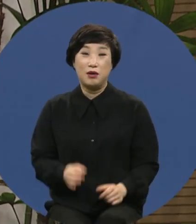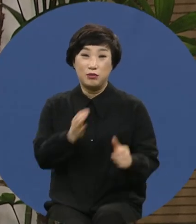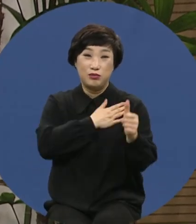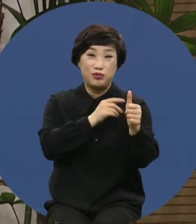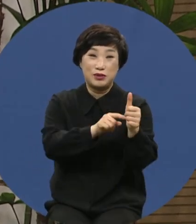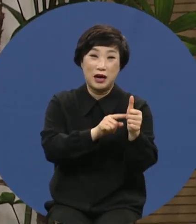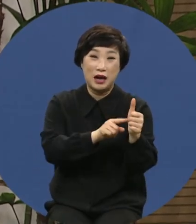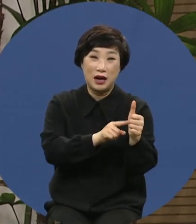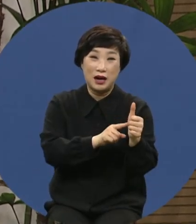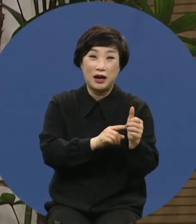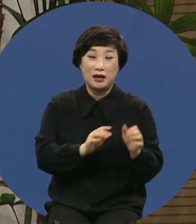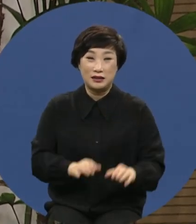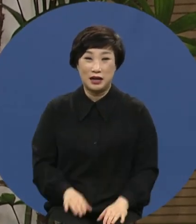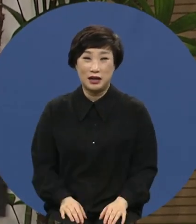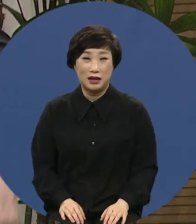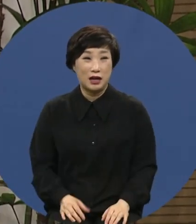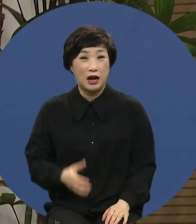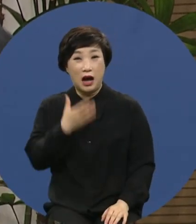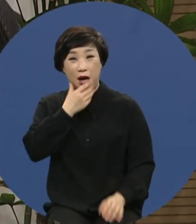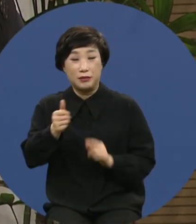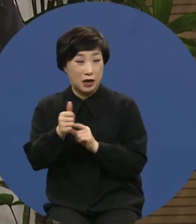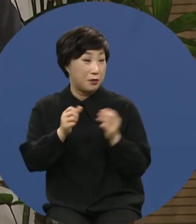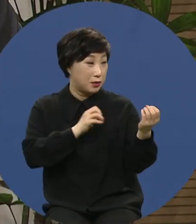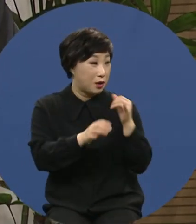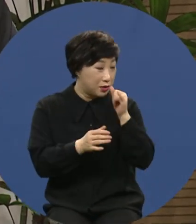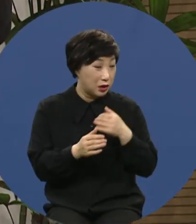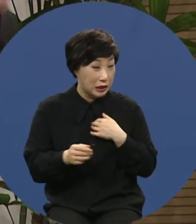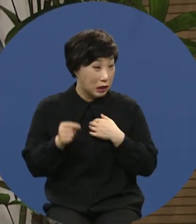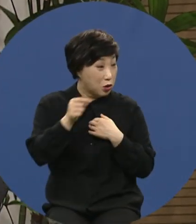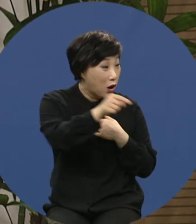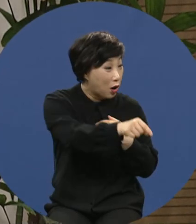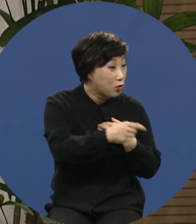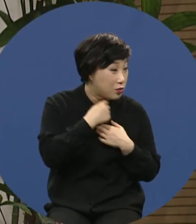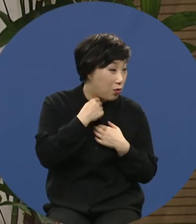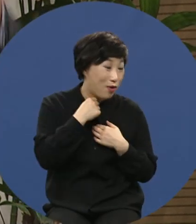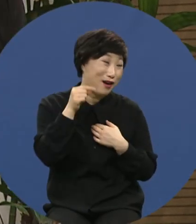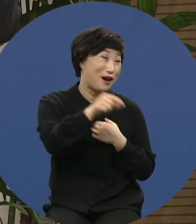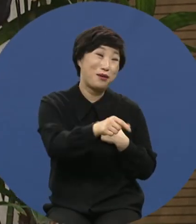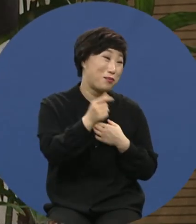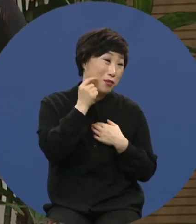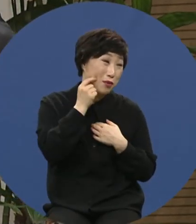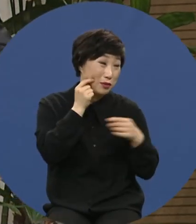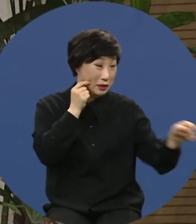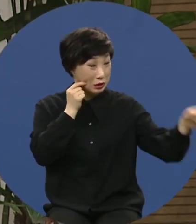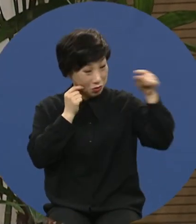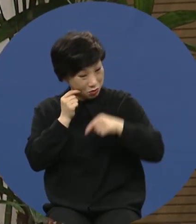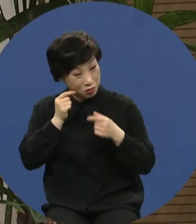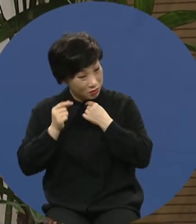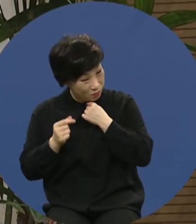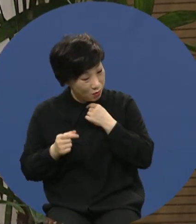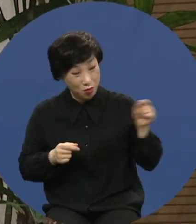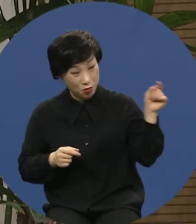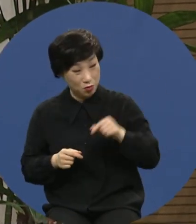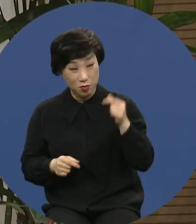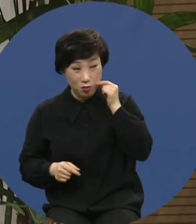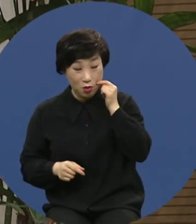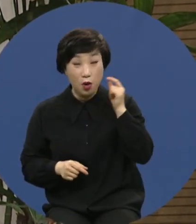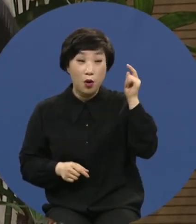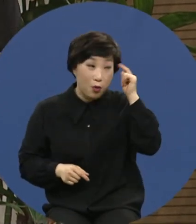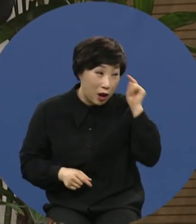뭐라고, 아브라함이 뭐라고 그랬어요? 내가 너에게도 갈 수도 없고 네가 나에게도 올 수도 없어.